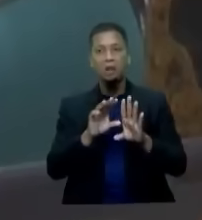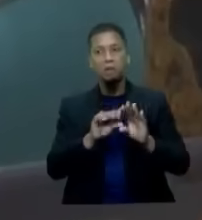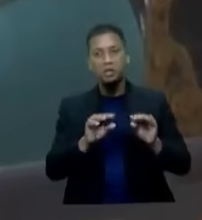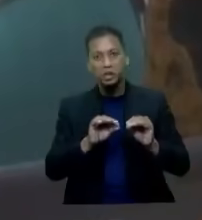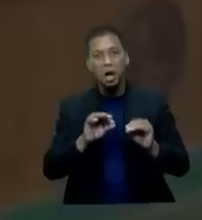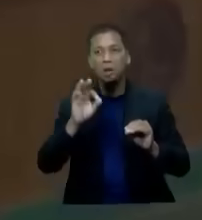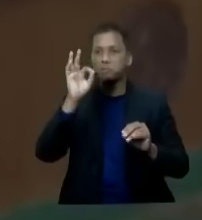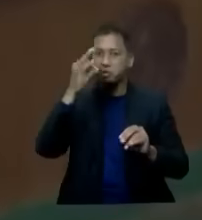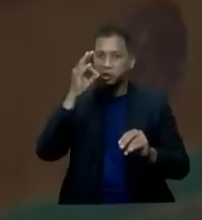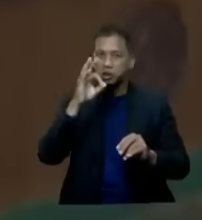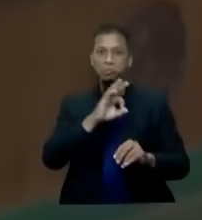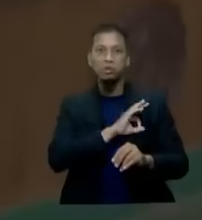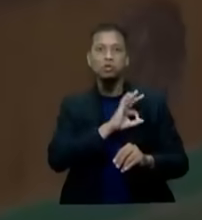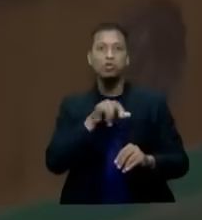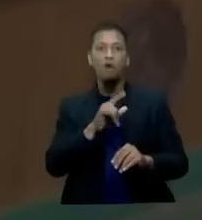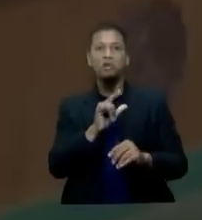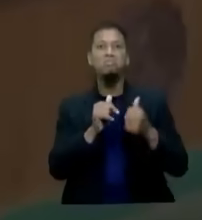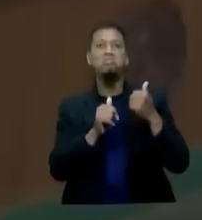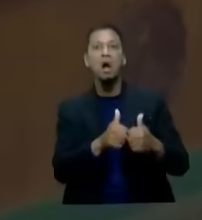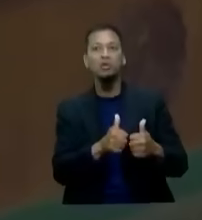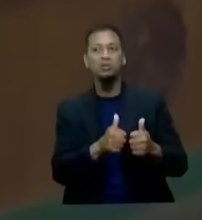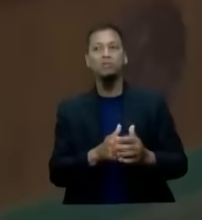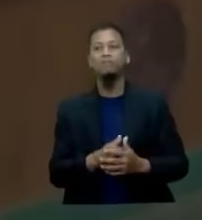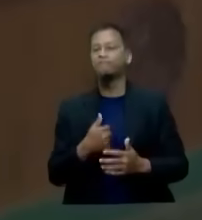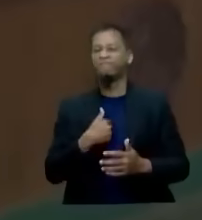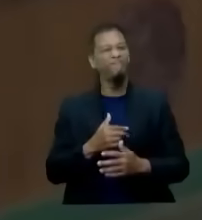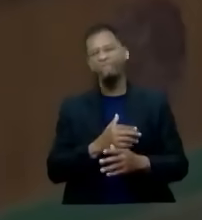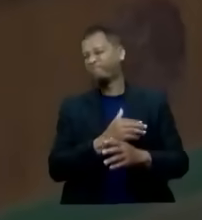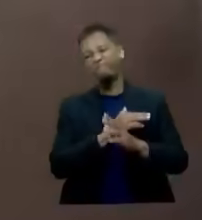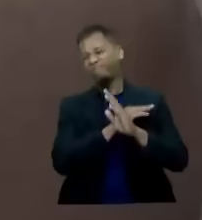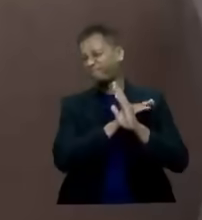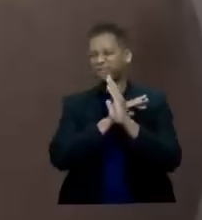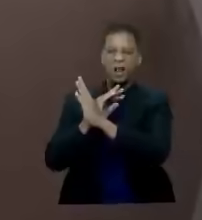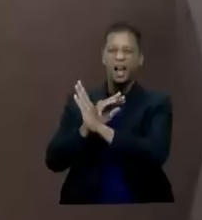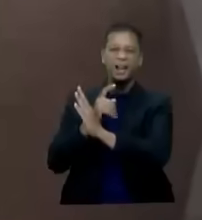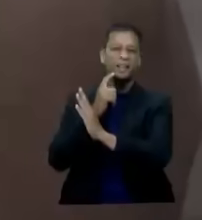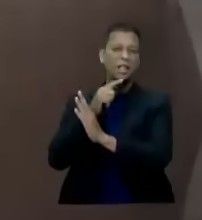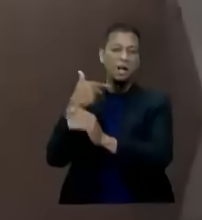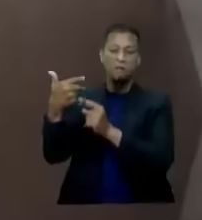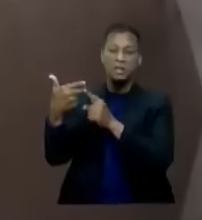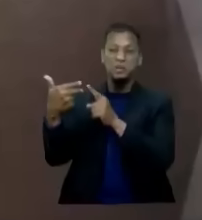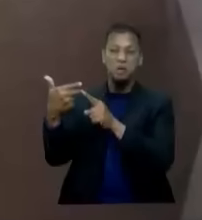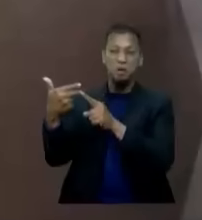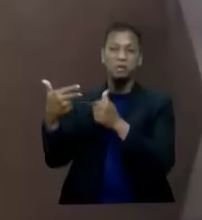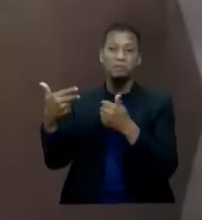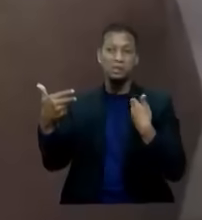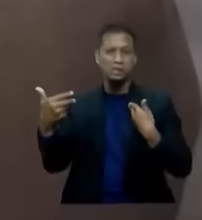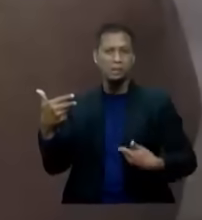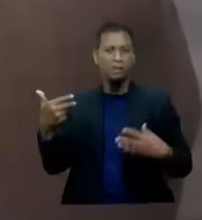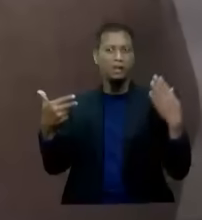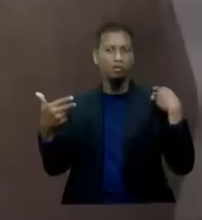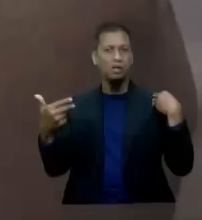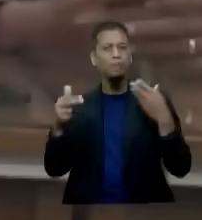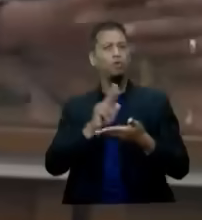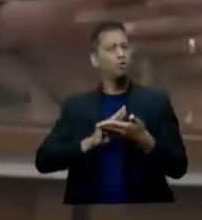Pihak kampus Unika Sugiya Pranata menyatakan penolakan pembuatan video apresiasi Presiden Jokowi murni sikap dan tanggung jawab Universitas Katolik